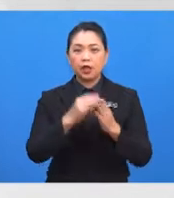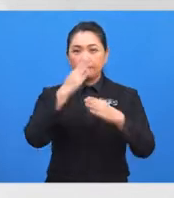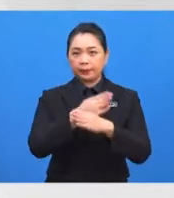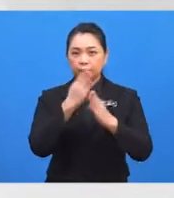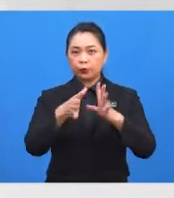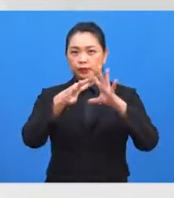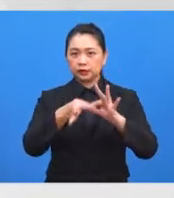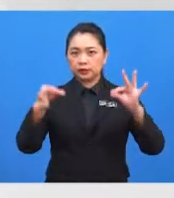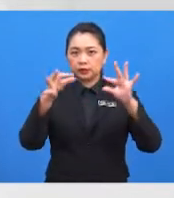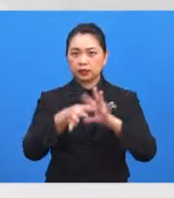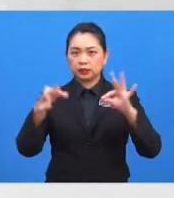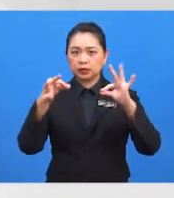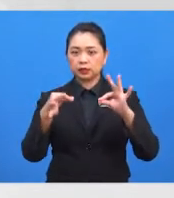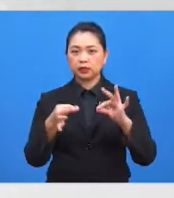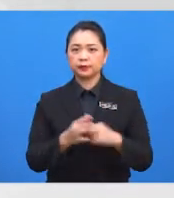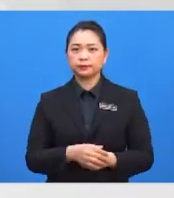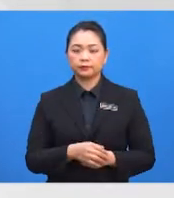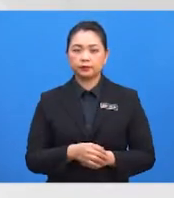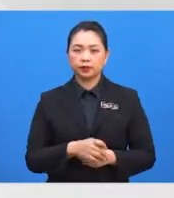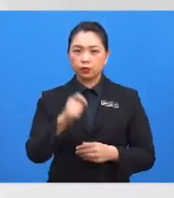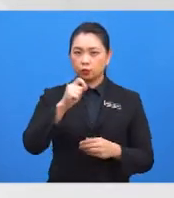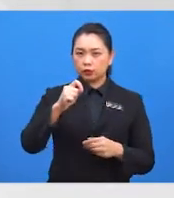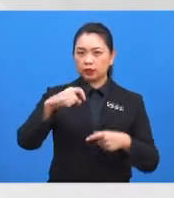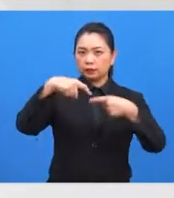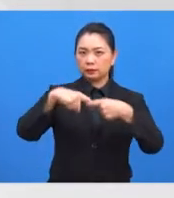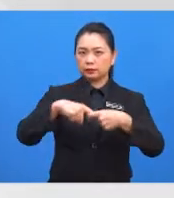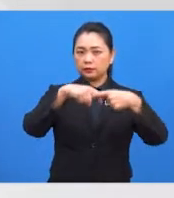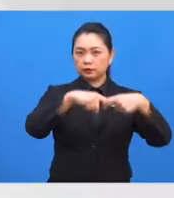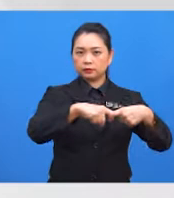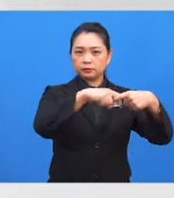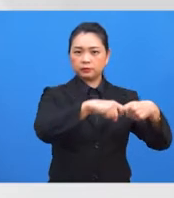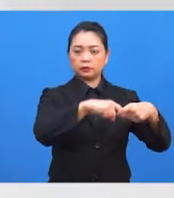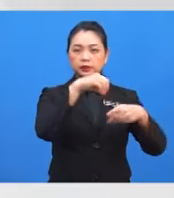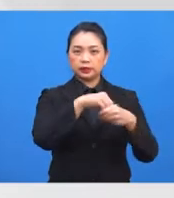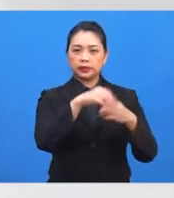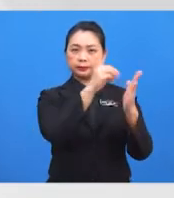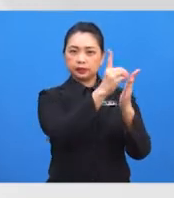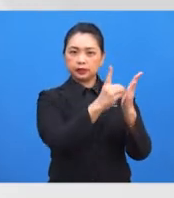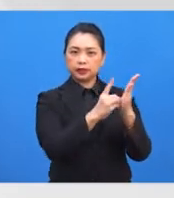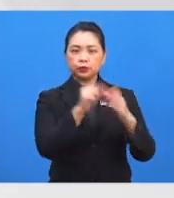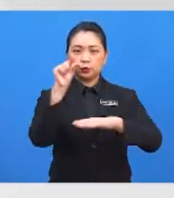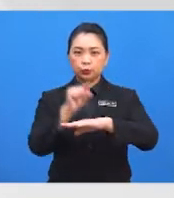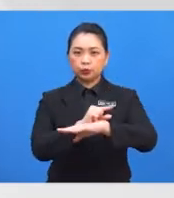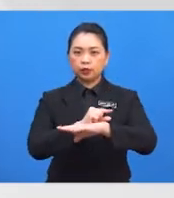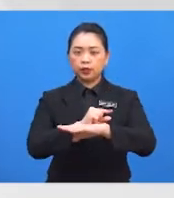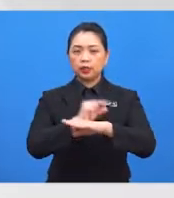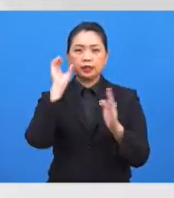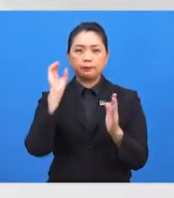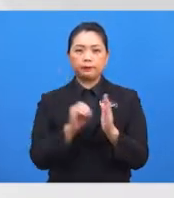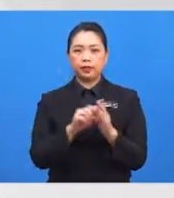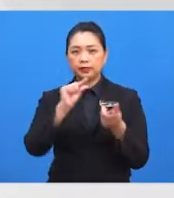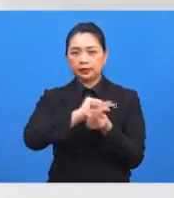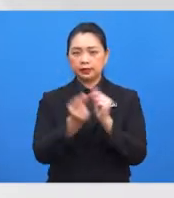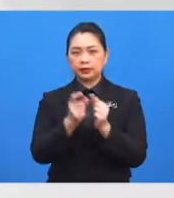itu, gambar dan tulisan saling menjalin di dalam desain menggunakan gambar sebagai pengganti